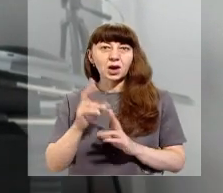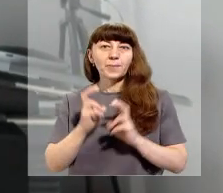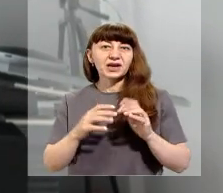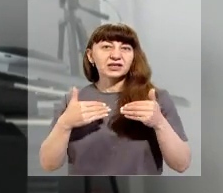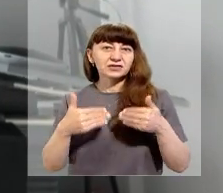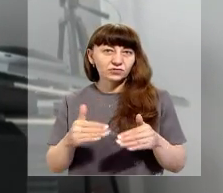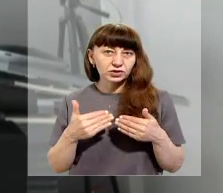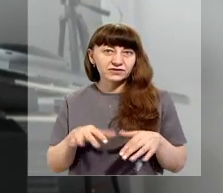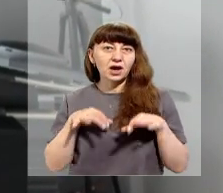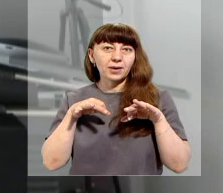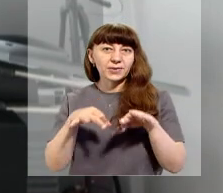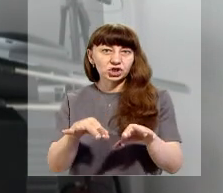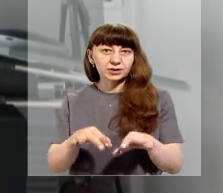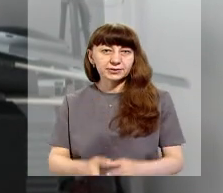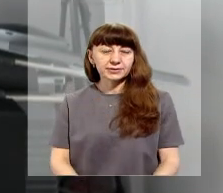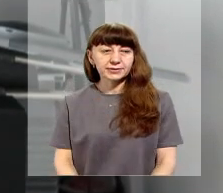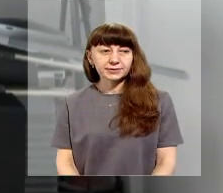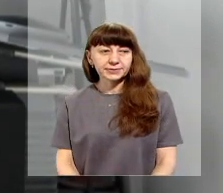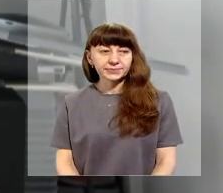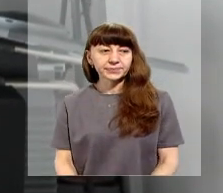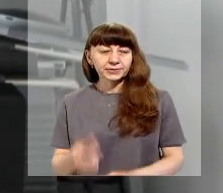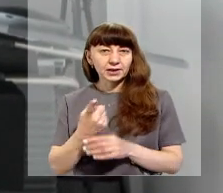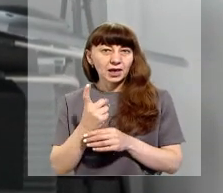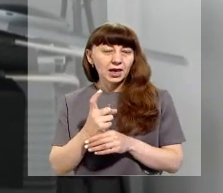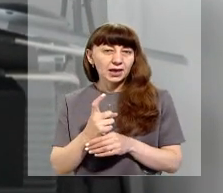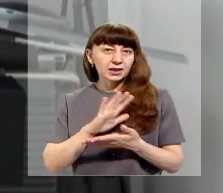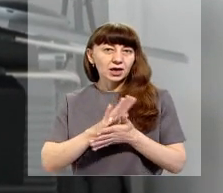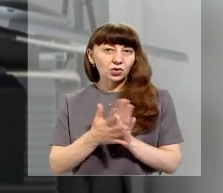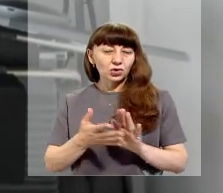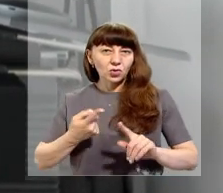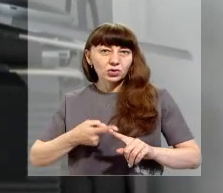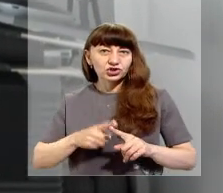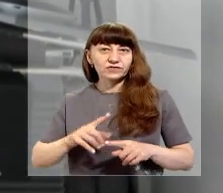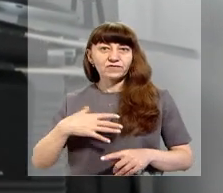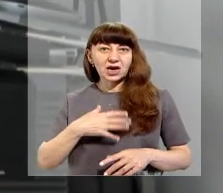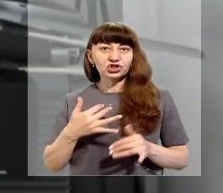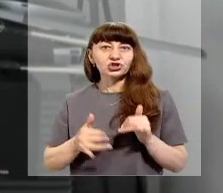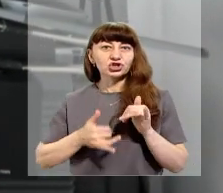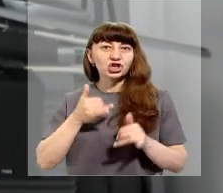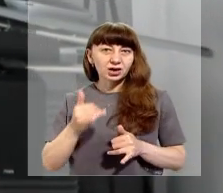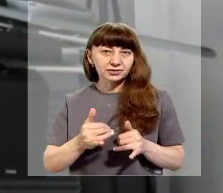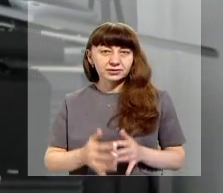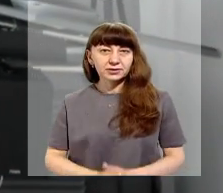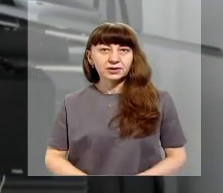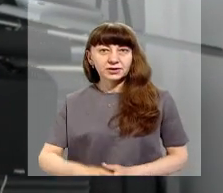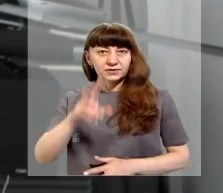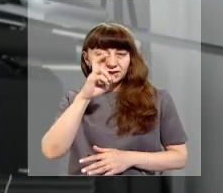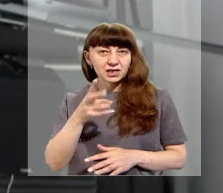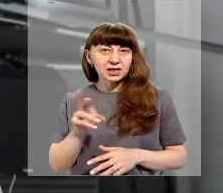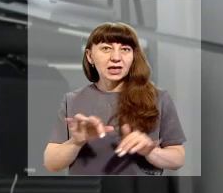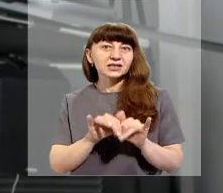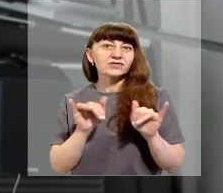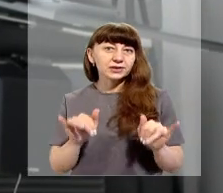Бұл меморандум ел үшін маңызды қадамдардың бірі. Бастысы біздің студенттер тәжірибе алмасу арқылы біліктіліктерін шыңдайды. Облыста